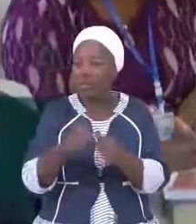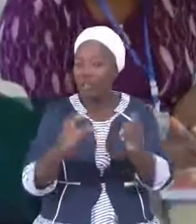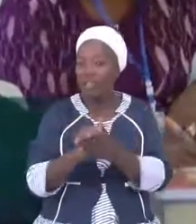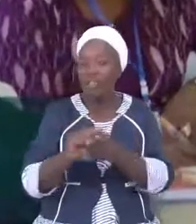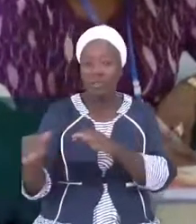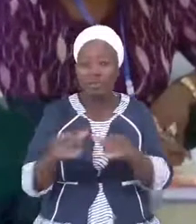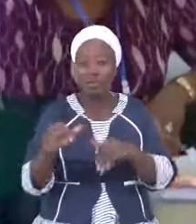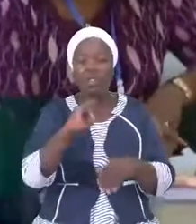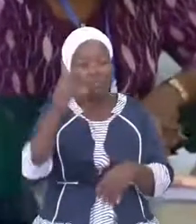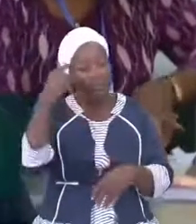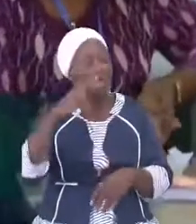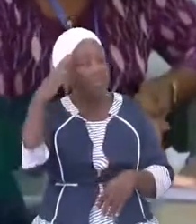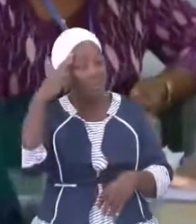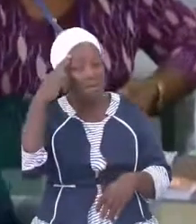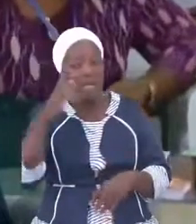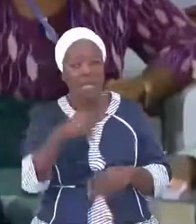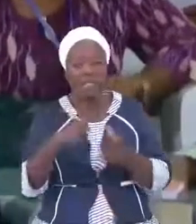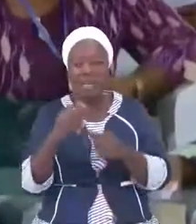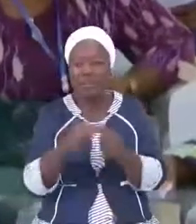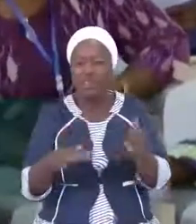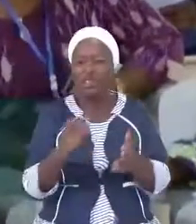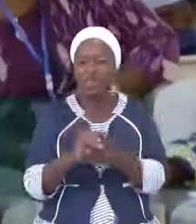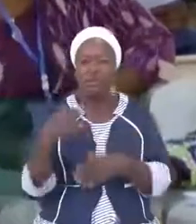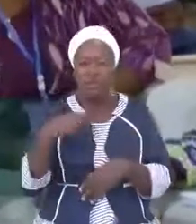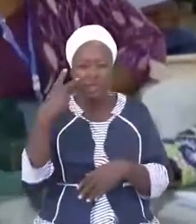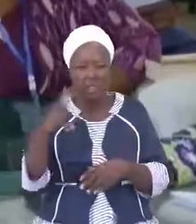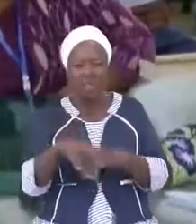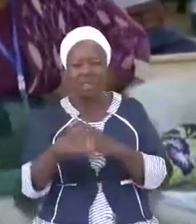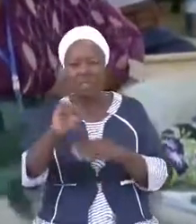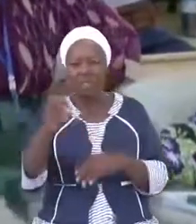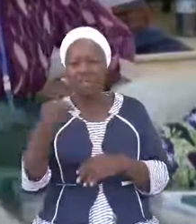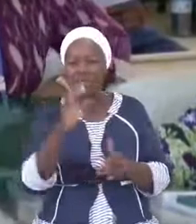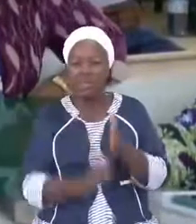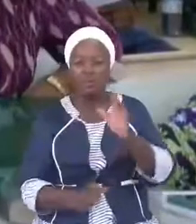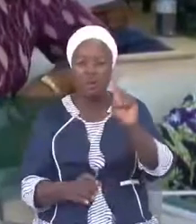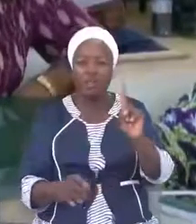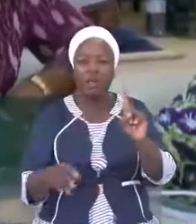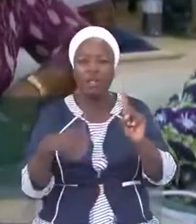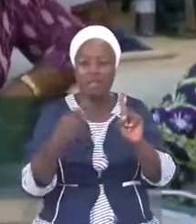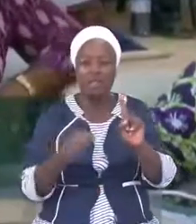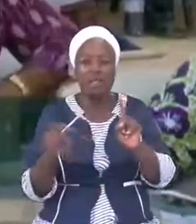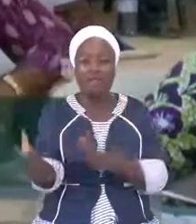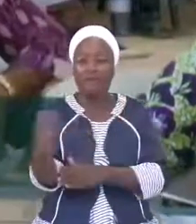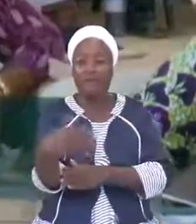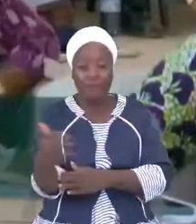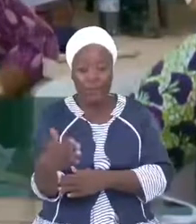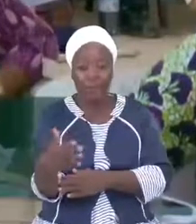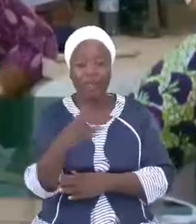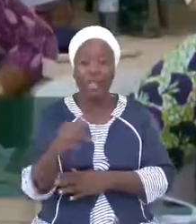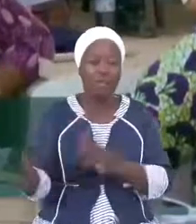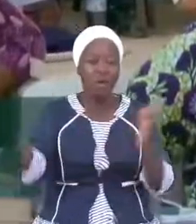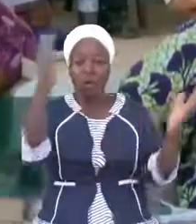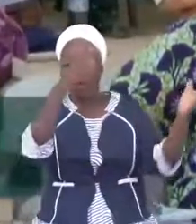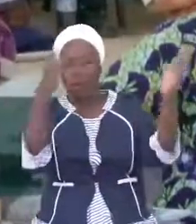prophétique, tout ce que Dieu fait, c'est pour un objectif. Tout ce qu'on a vu en Jonas 1, le